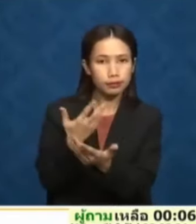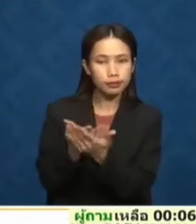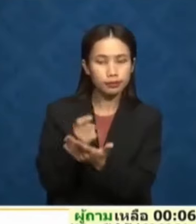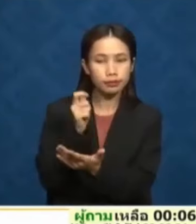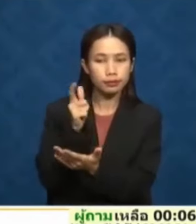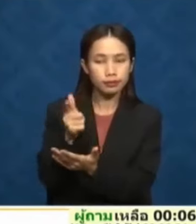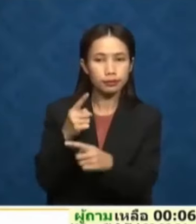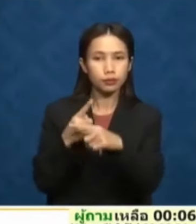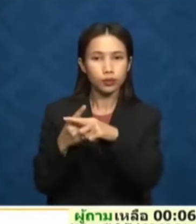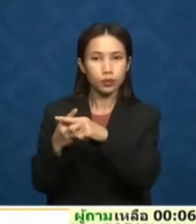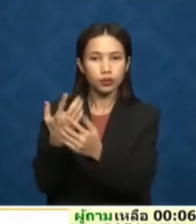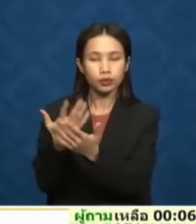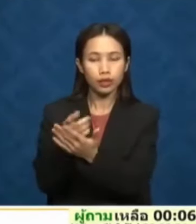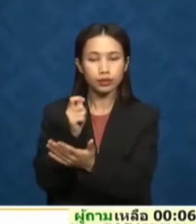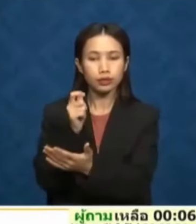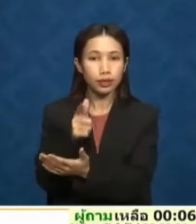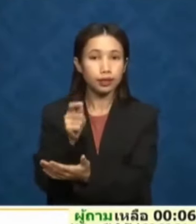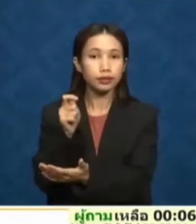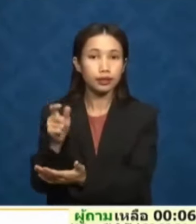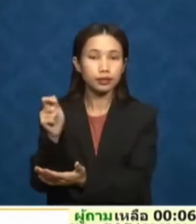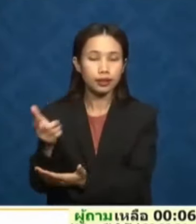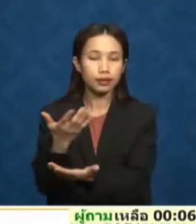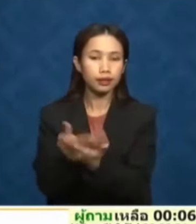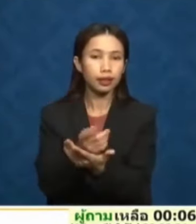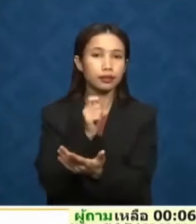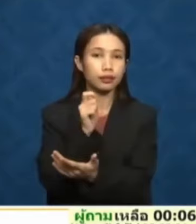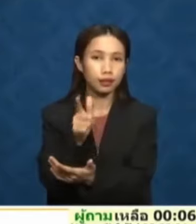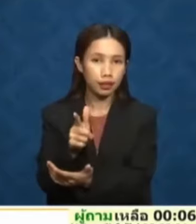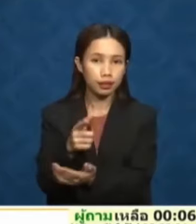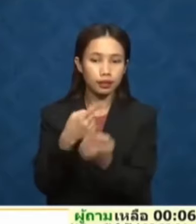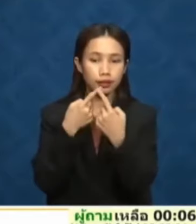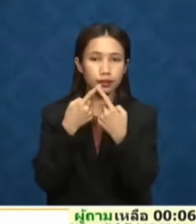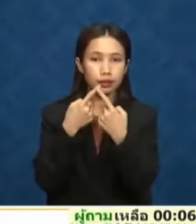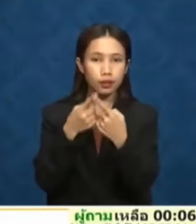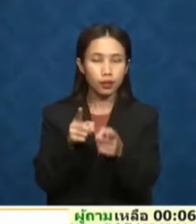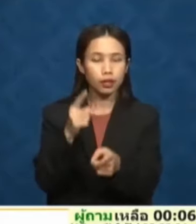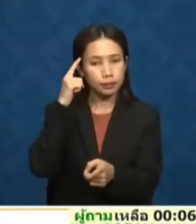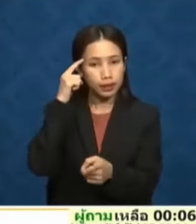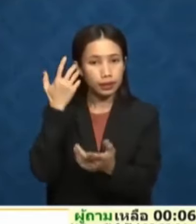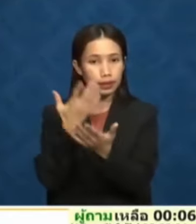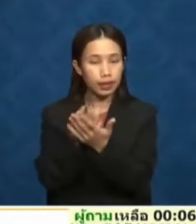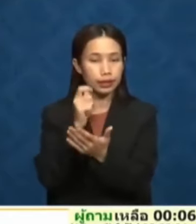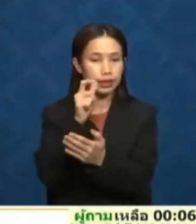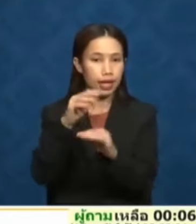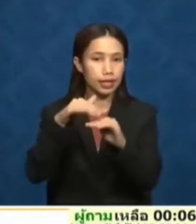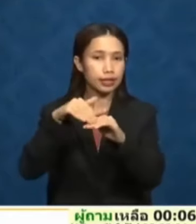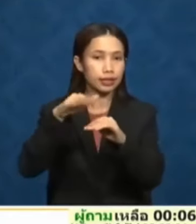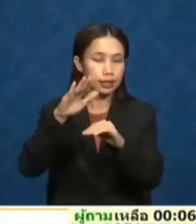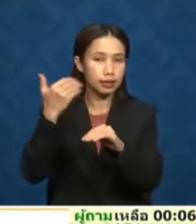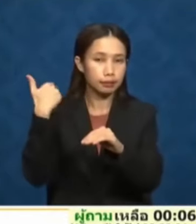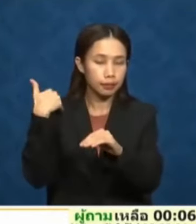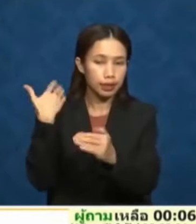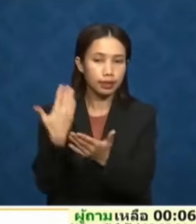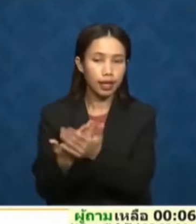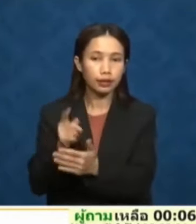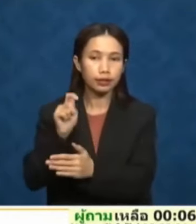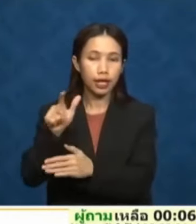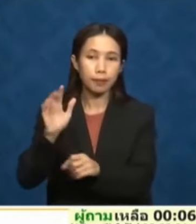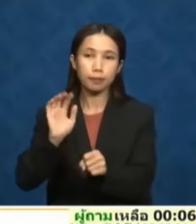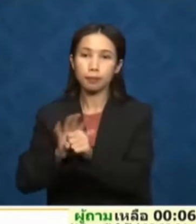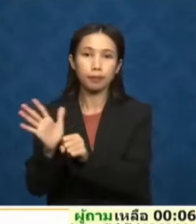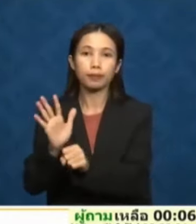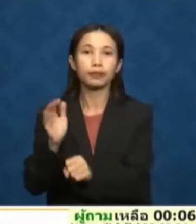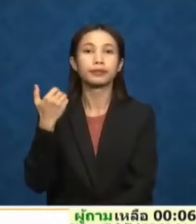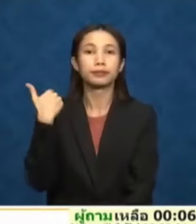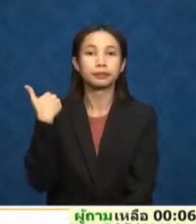ชชเองก็เอาผลงานนี้จ่ายตามจ่ายเข้าไปส่วนหนึ่งนะครับมีการจ่ายเกินส่วนหนึ่งมีการจ่ายขาดเพราะ